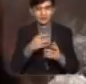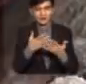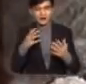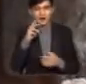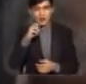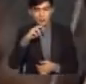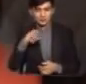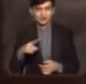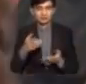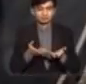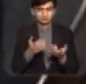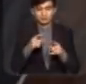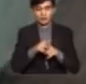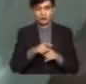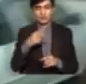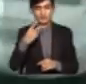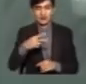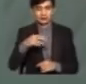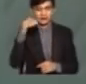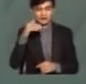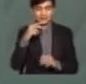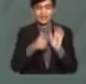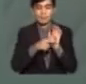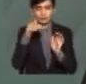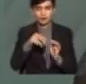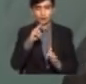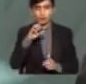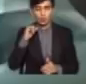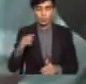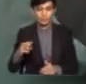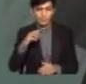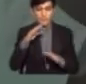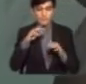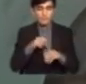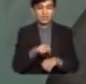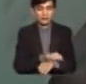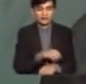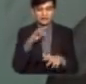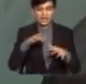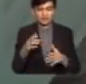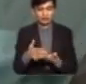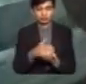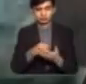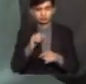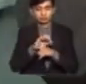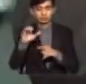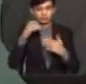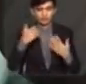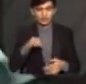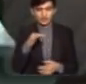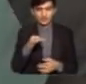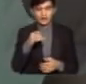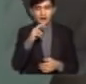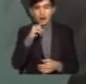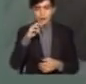27 тысяч кубометров снега как видите а пешие бригады вот так сначала заготавливали сугроба а потом погрузчики все это грузят